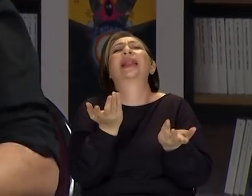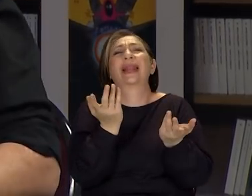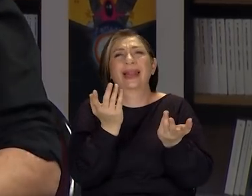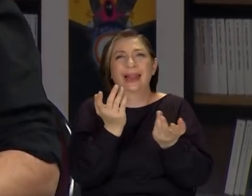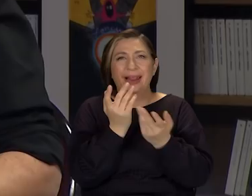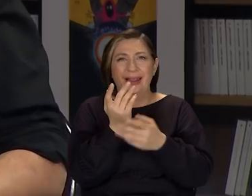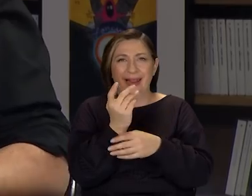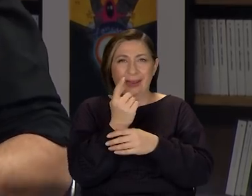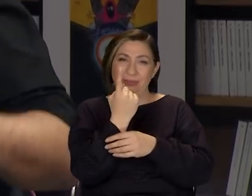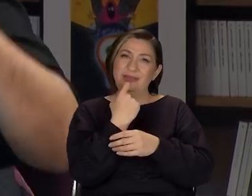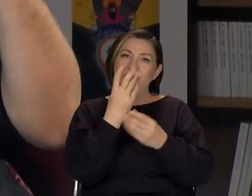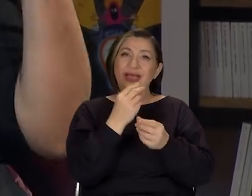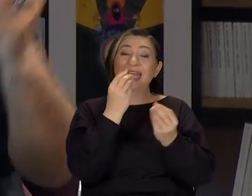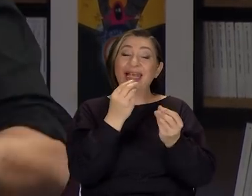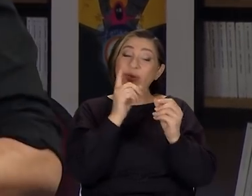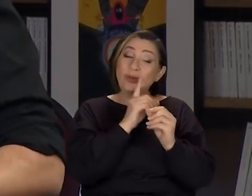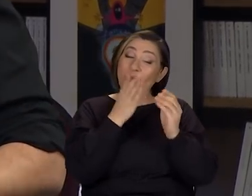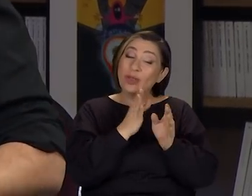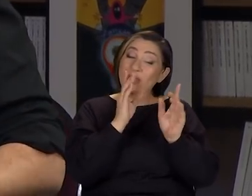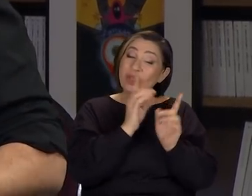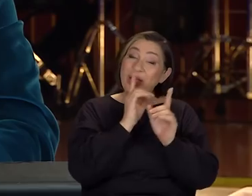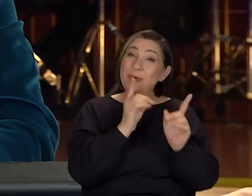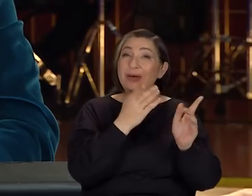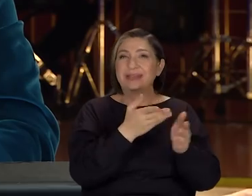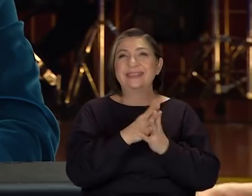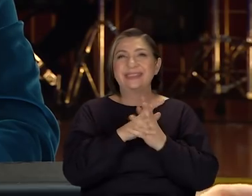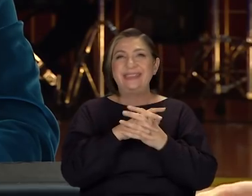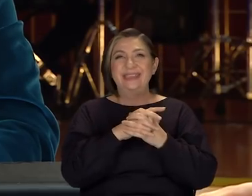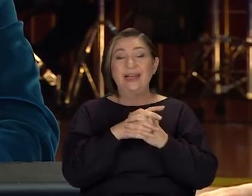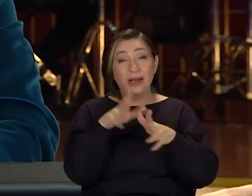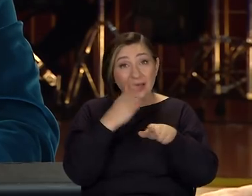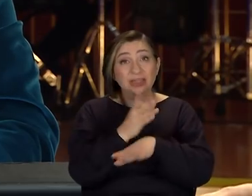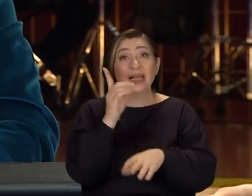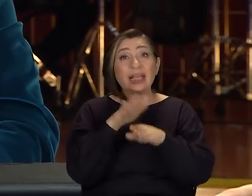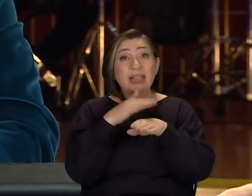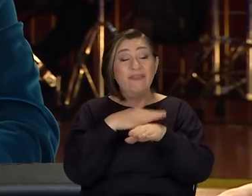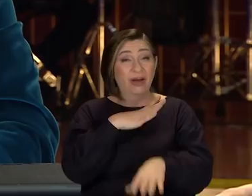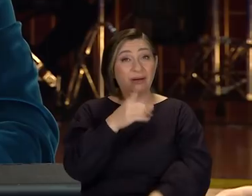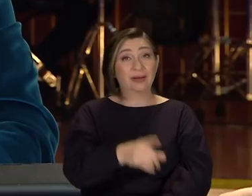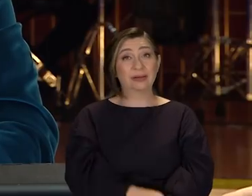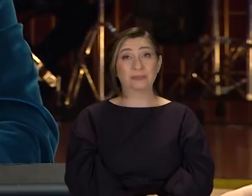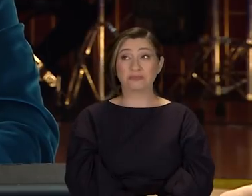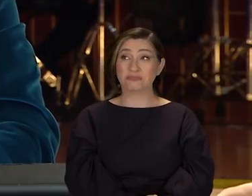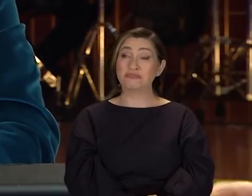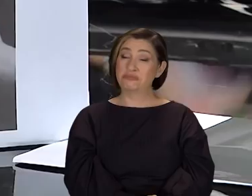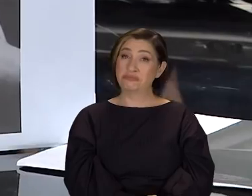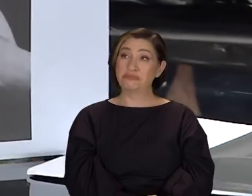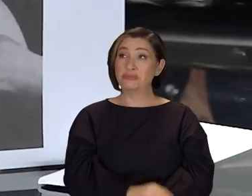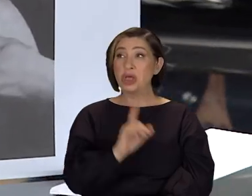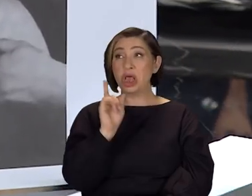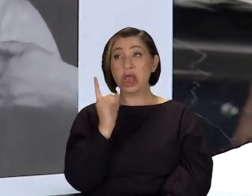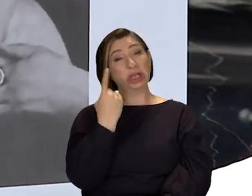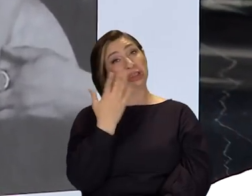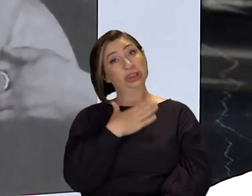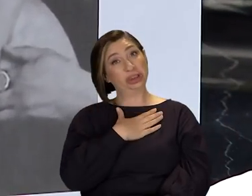onun için söylediniz yani. Bu yavru tabii değil. Tabii ki doğum günü anlamaz mı? Hakikaten Allah kedi var orada. Allah. Evet. Yani ilginç